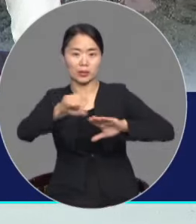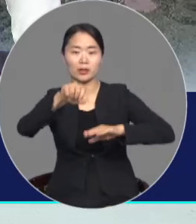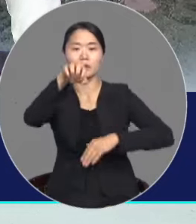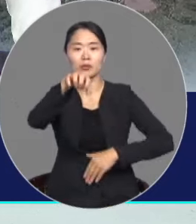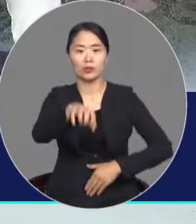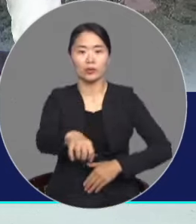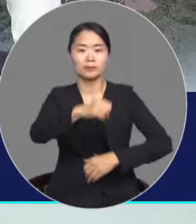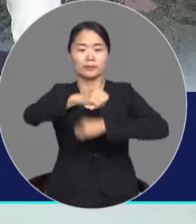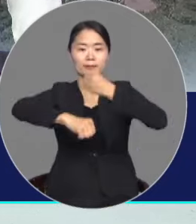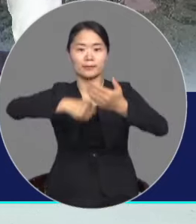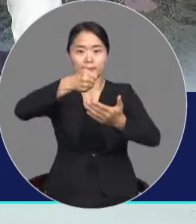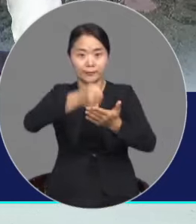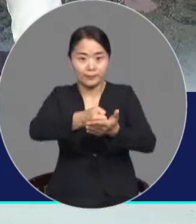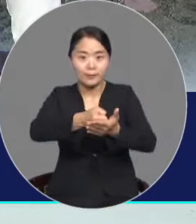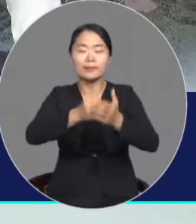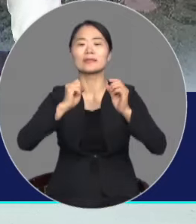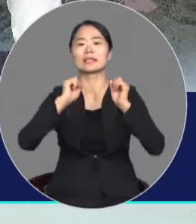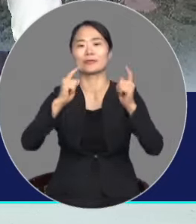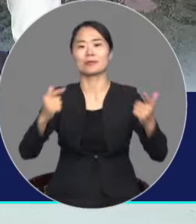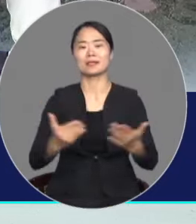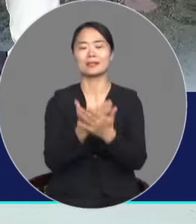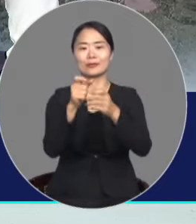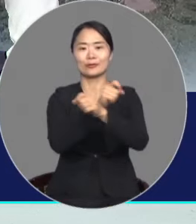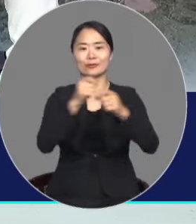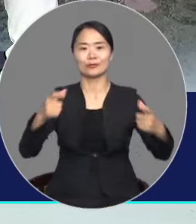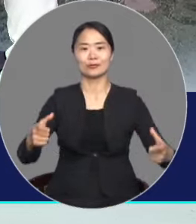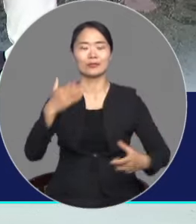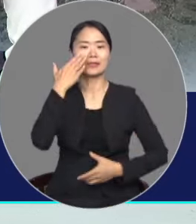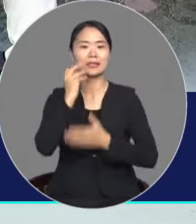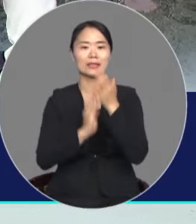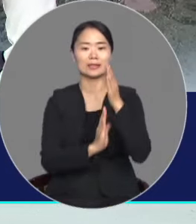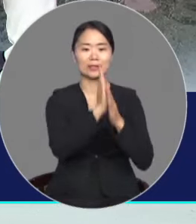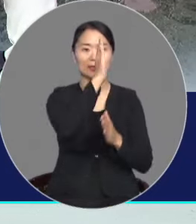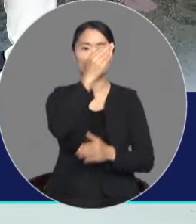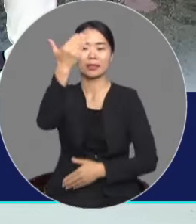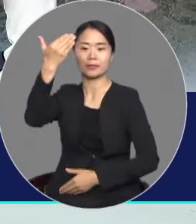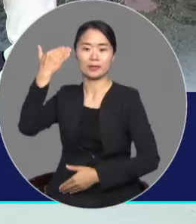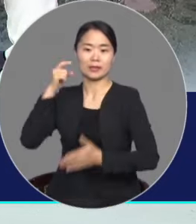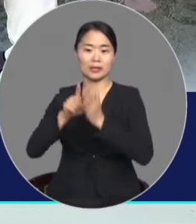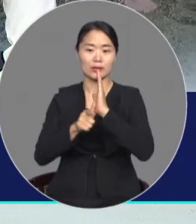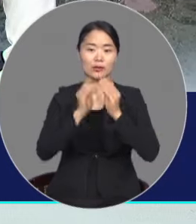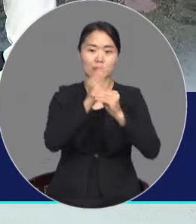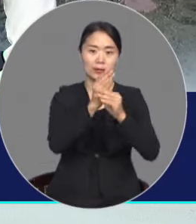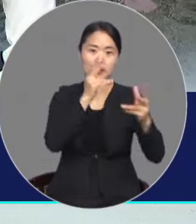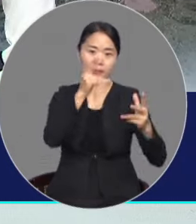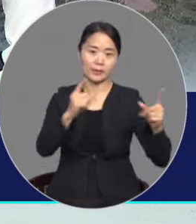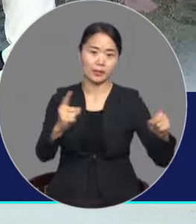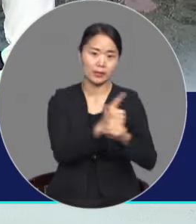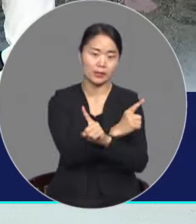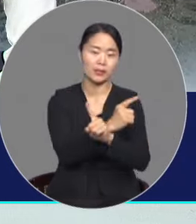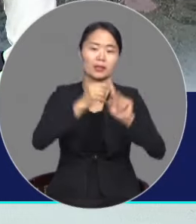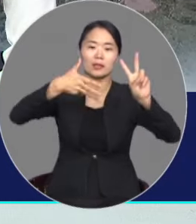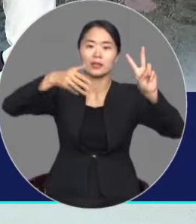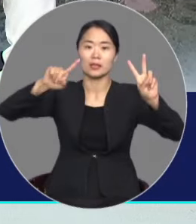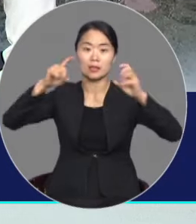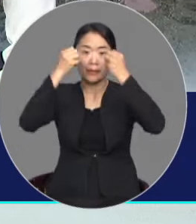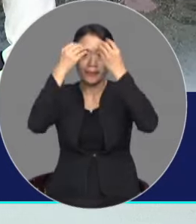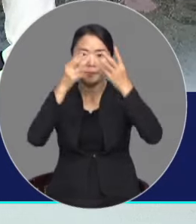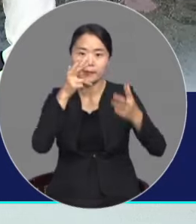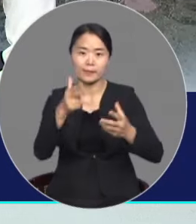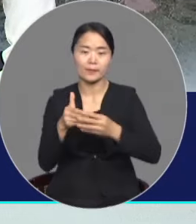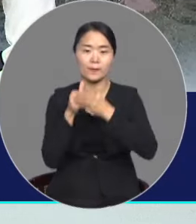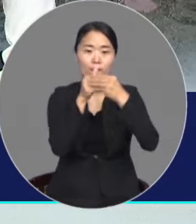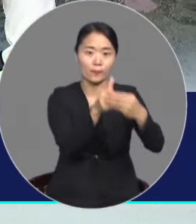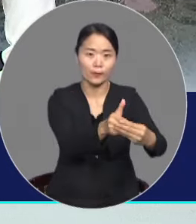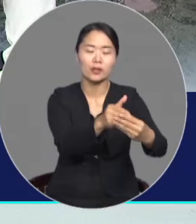게 기회발전 특구 제도입니다. 울산시는 기존 주력 산업을 개선하고 2차 전지 등 신산업을 선도하며